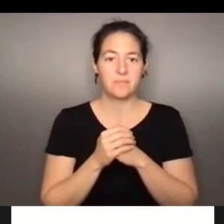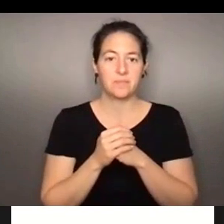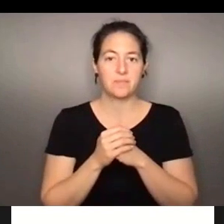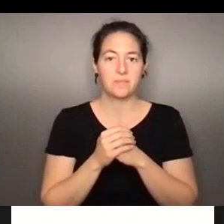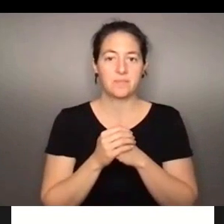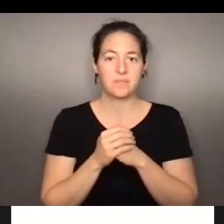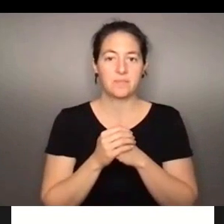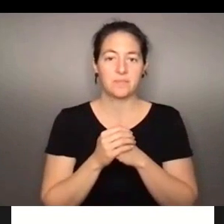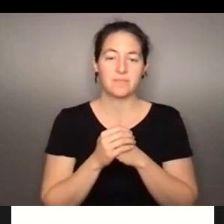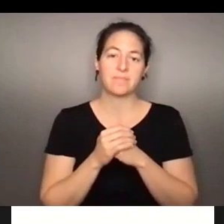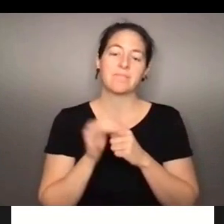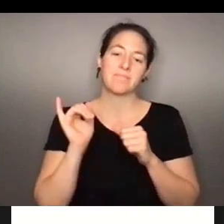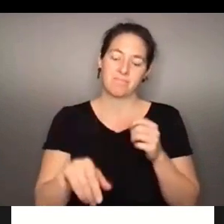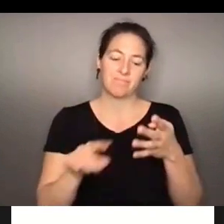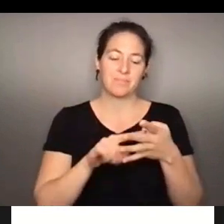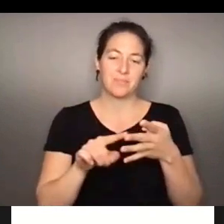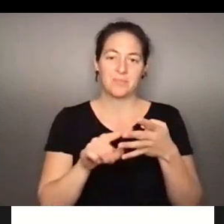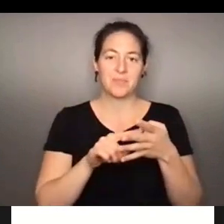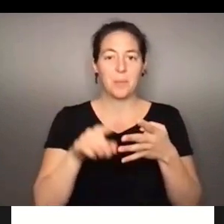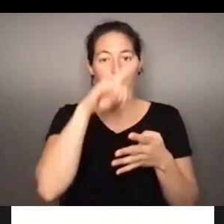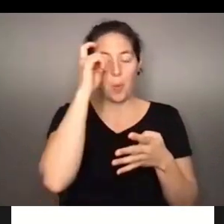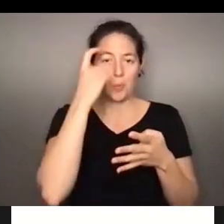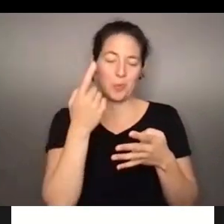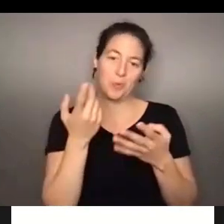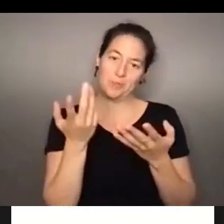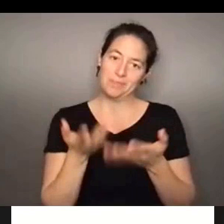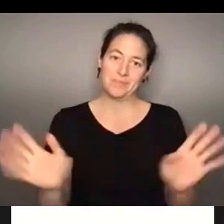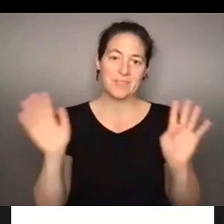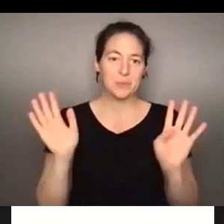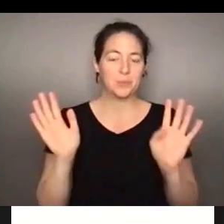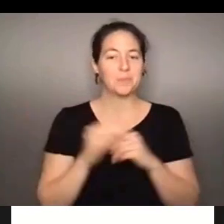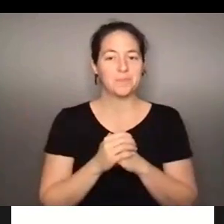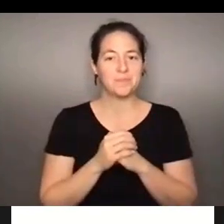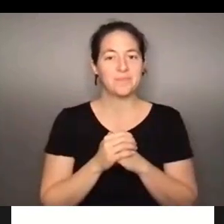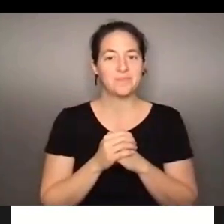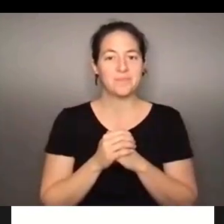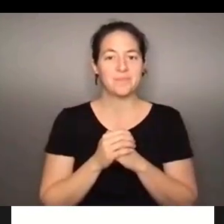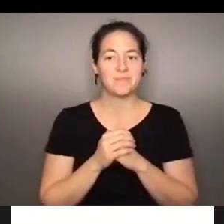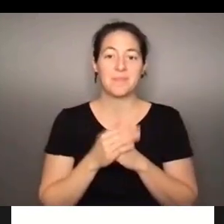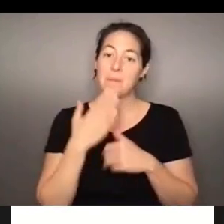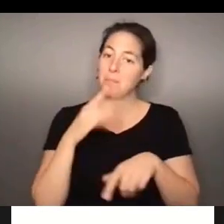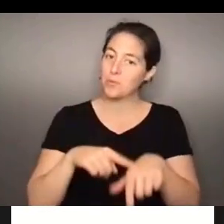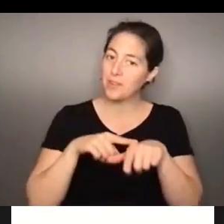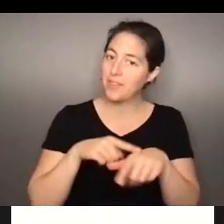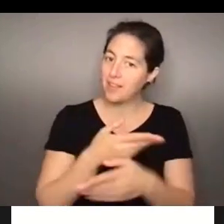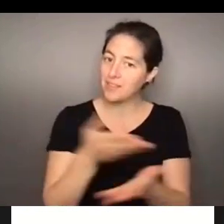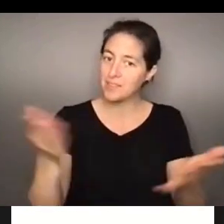Et c'est ce qui conclut la deuxième semaine au jardin pour le mois d'août. Bon jardinage!